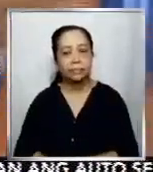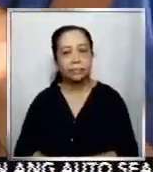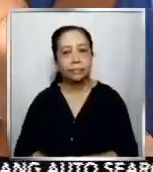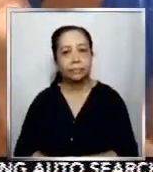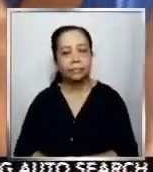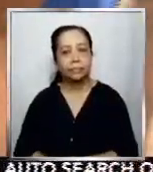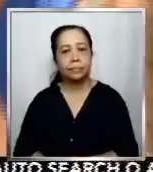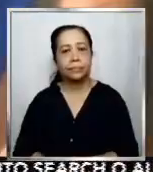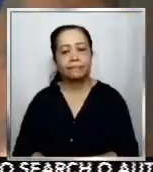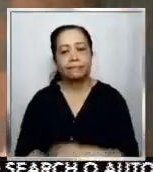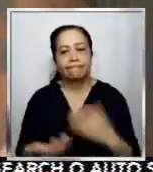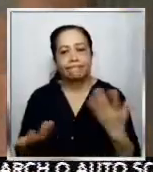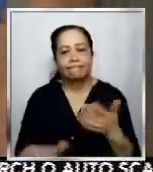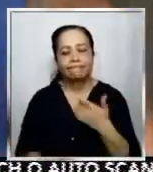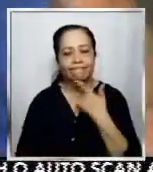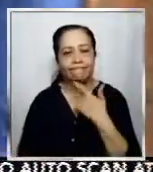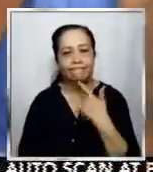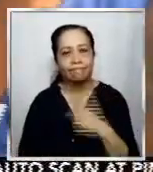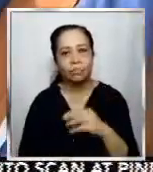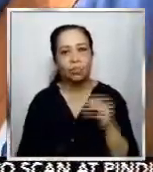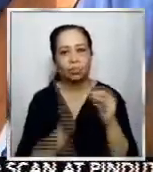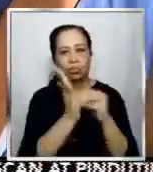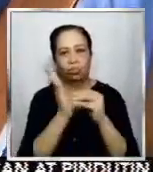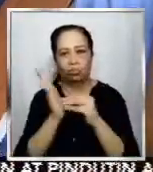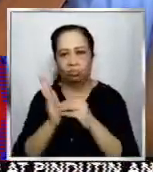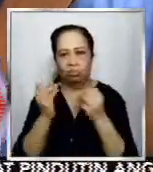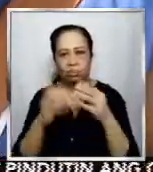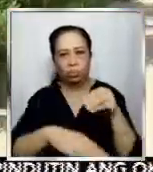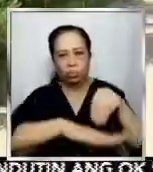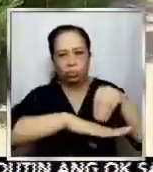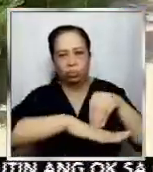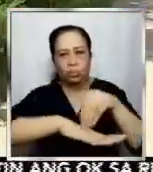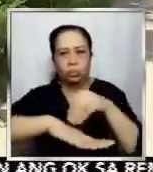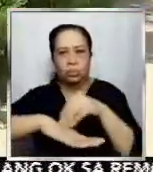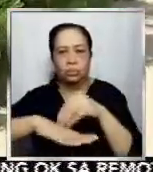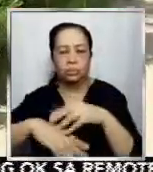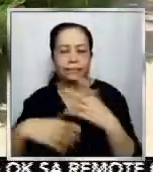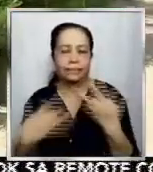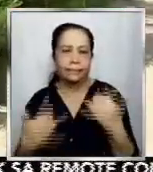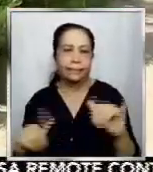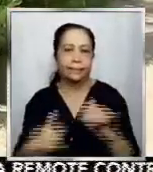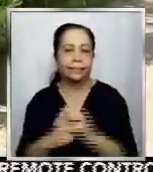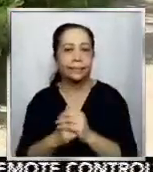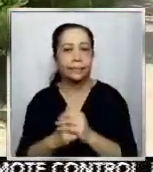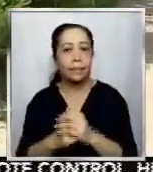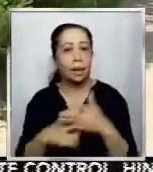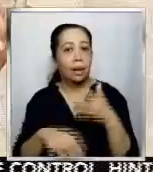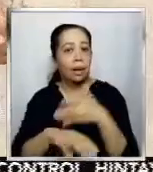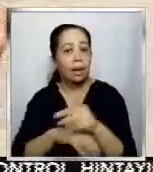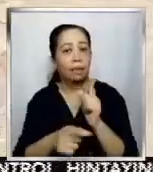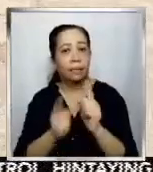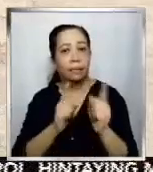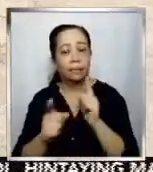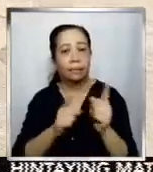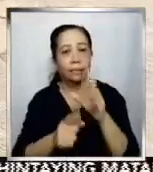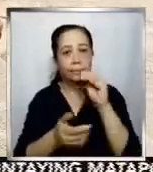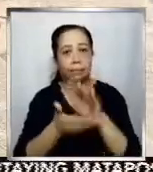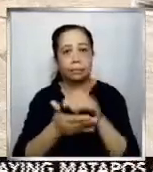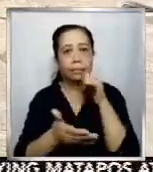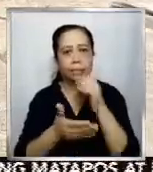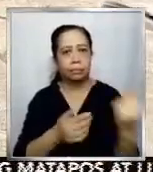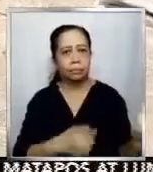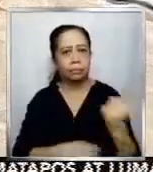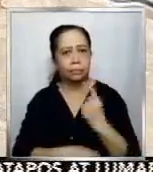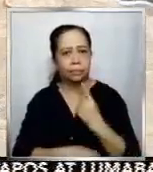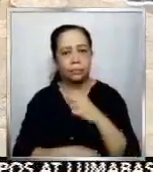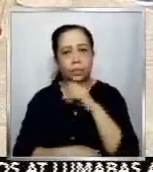panggastos. Puro utang na ako kami sa tindahan. Wala nang papautang. Pagkatapos naming makausap ang mag-asawa, lumapit sa amin si Lola